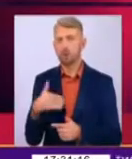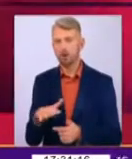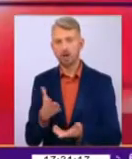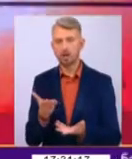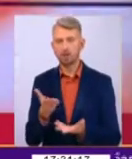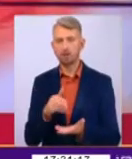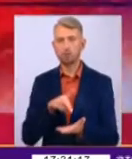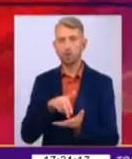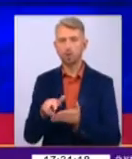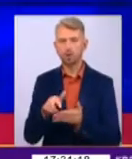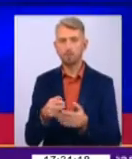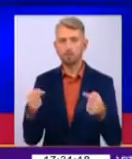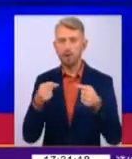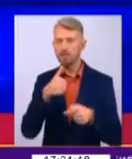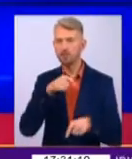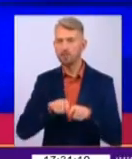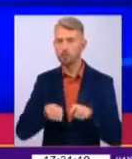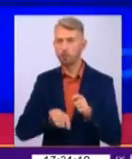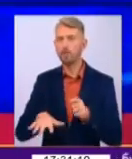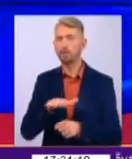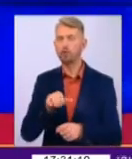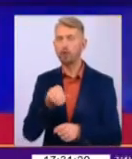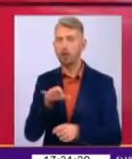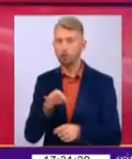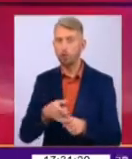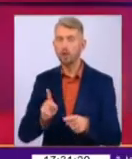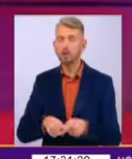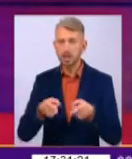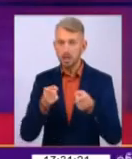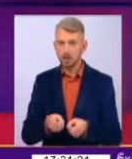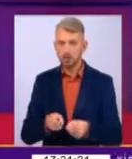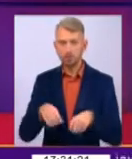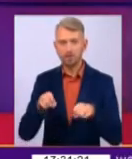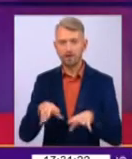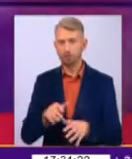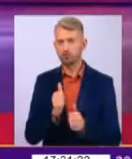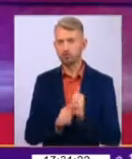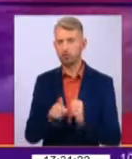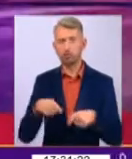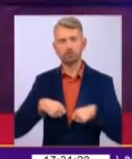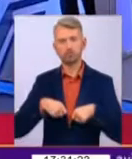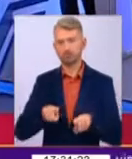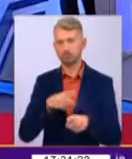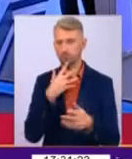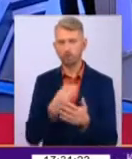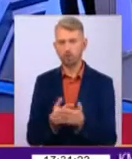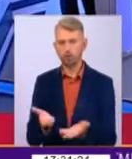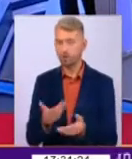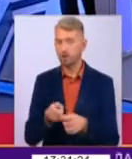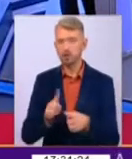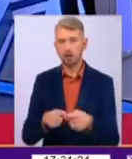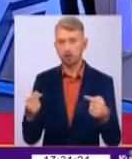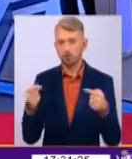пройти певні випробування в зоні АТО, це дійсно вирішують кожний по-своєму, це